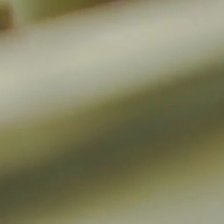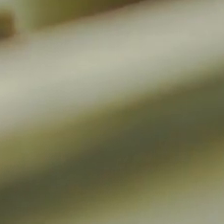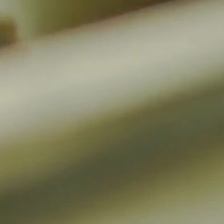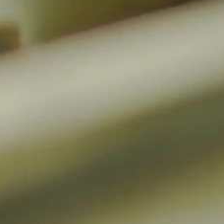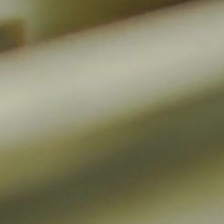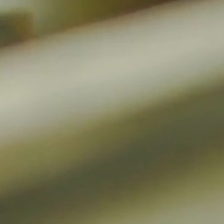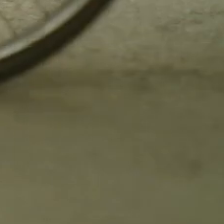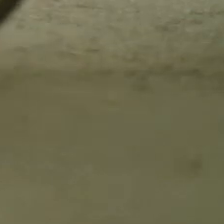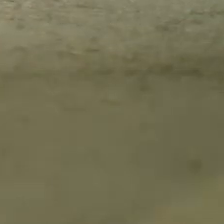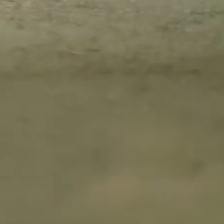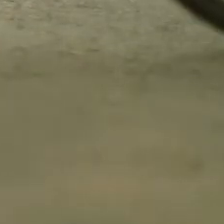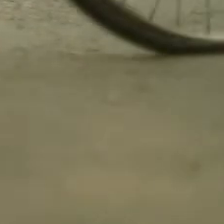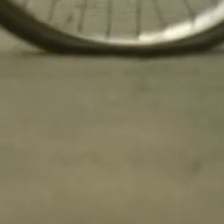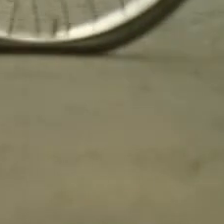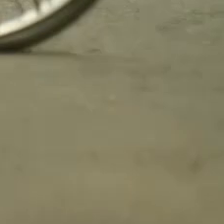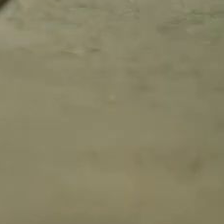Tapi